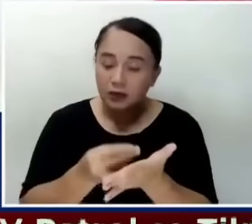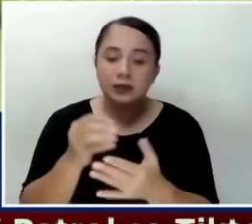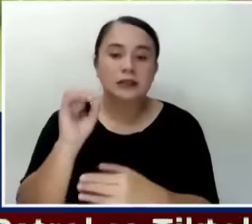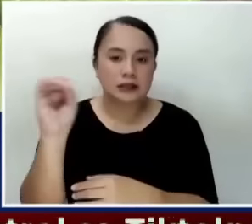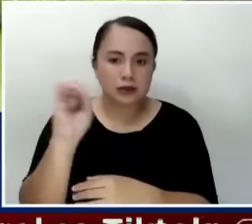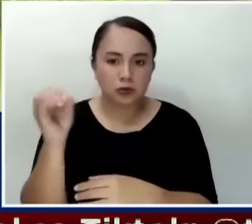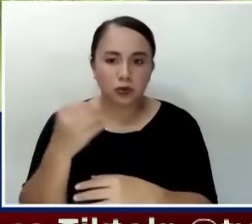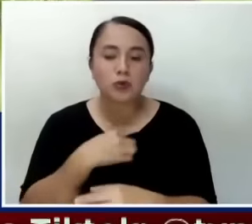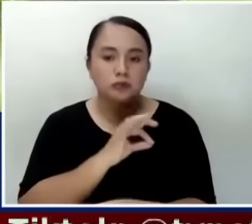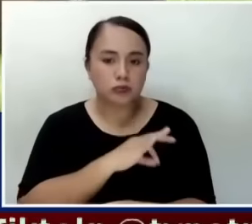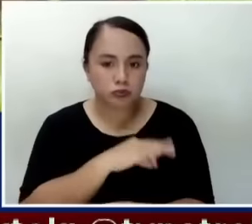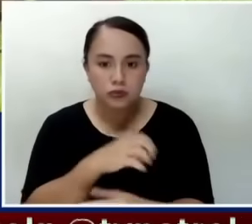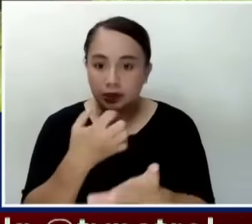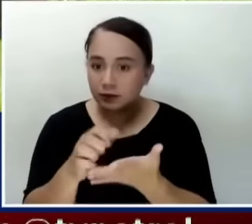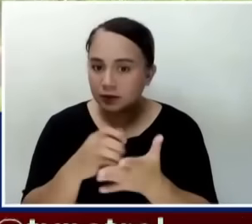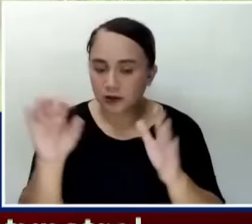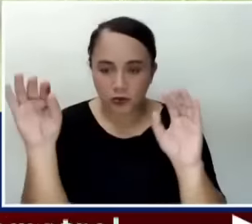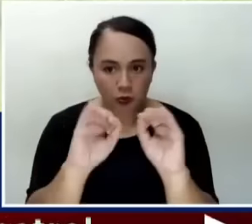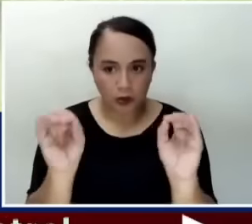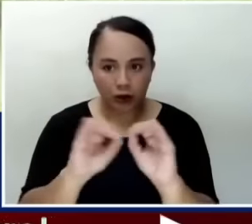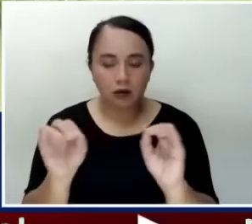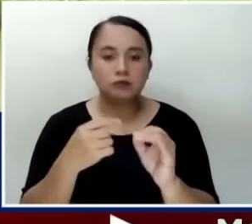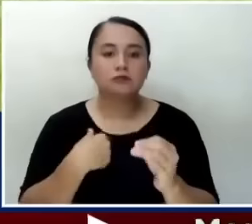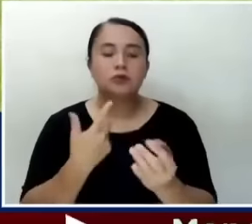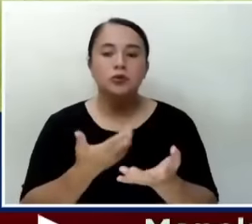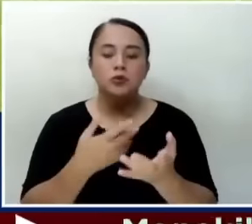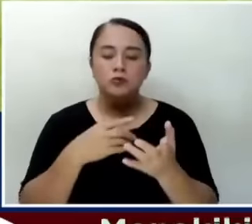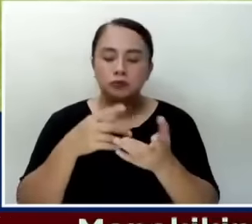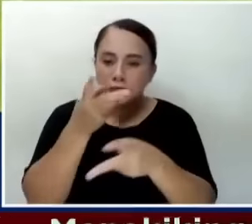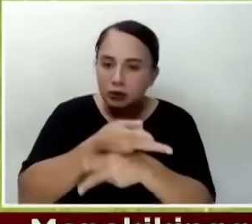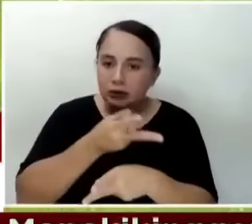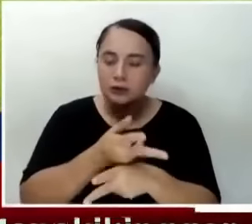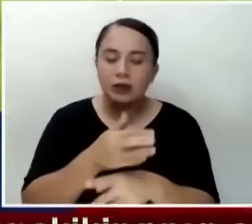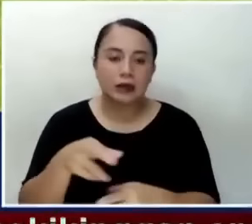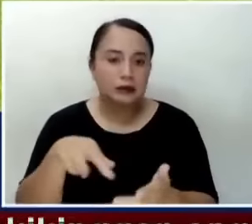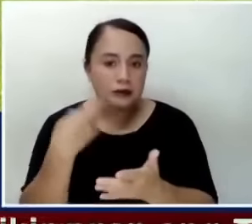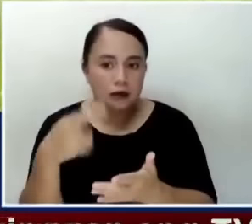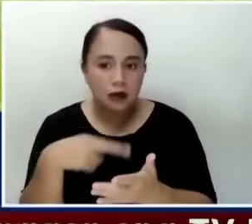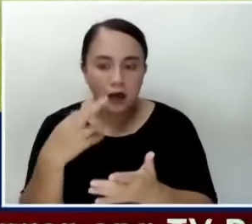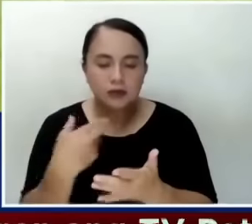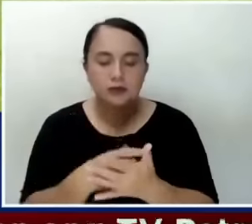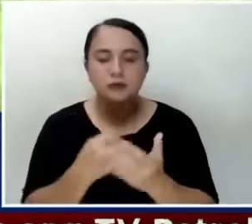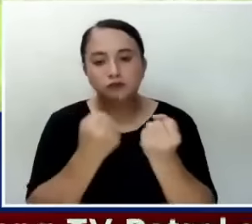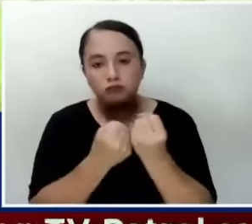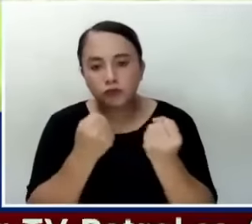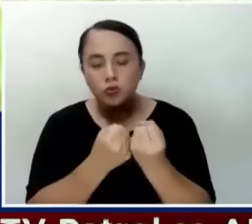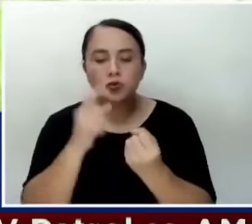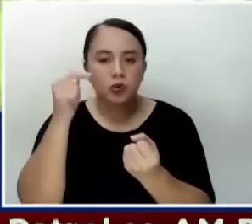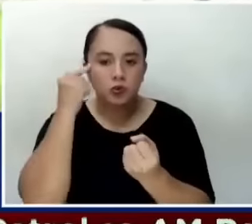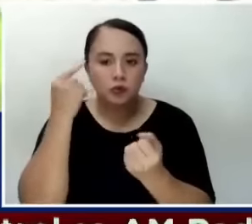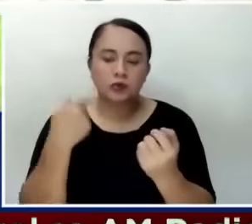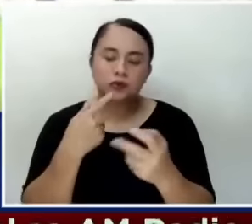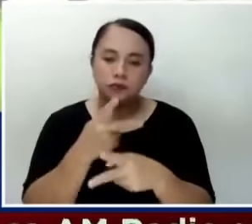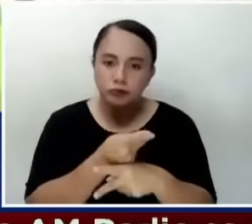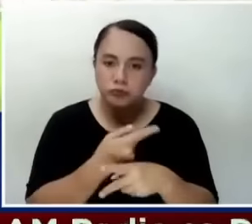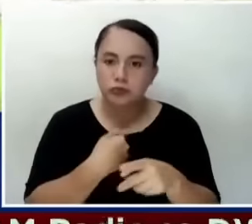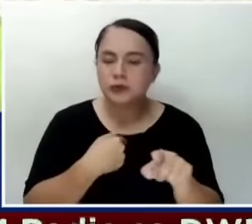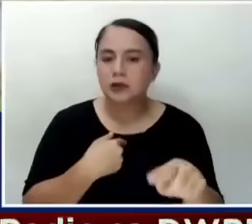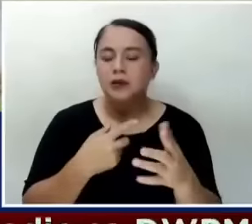gastos. Suportado ng grupong Bantay Bigas ang pagsalo ng gobyerno ng gastusin sa produksyon ng palay hanggang